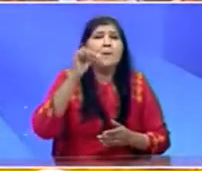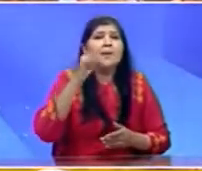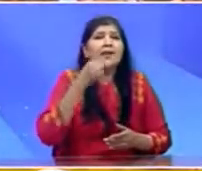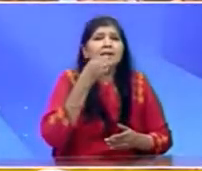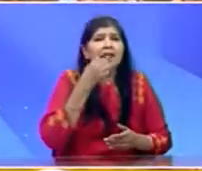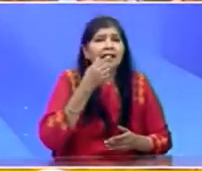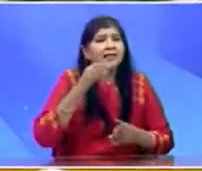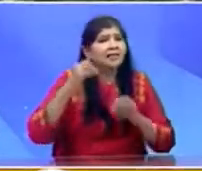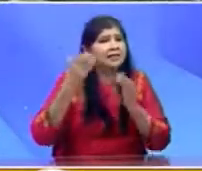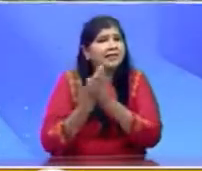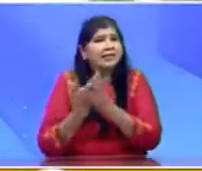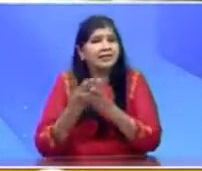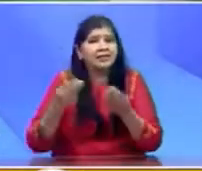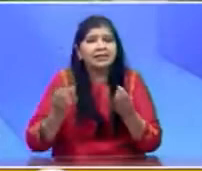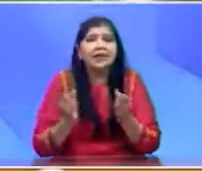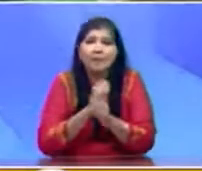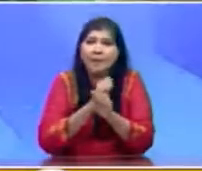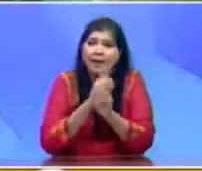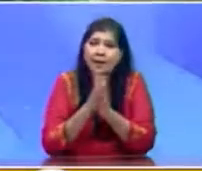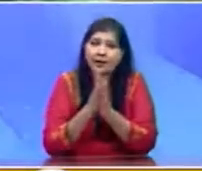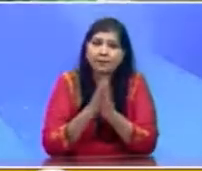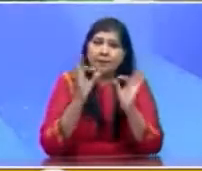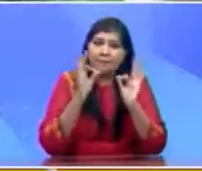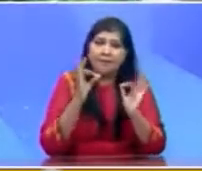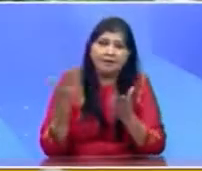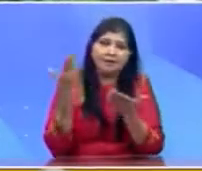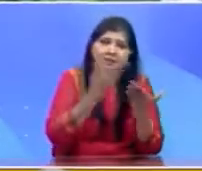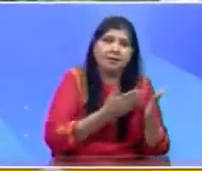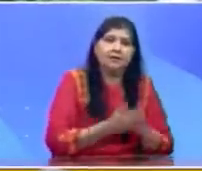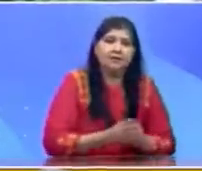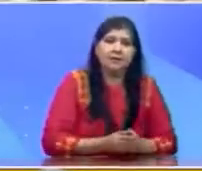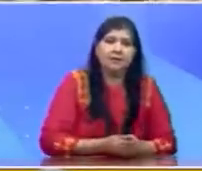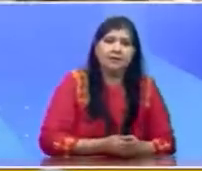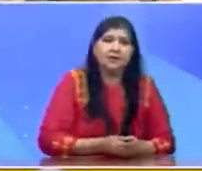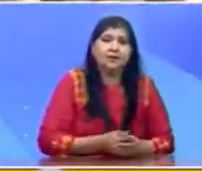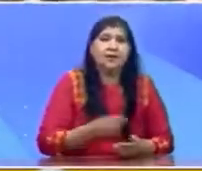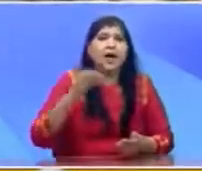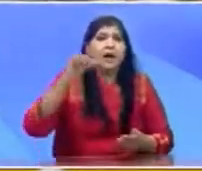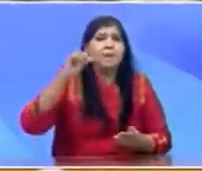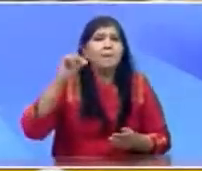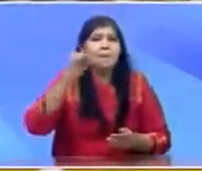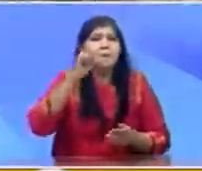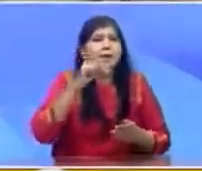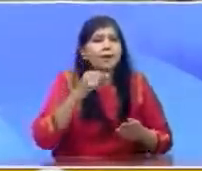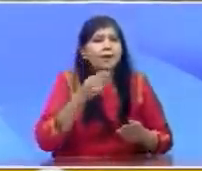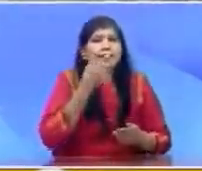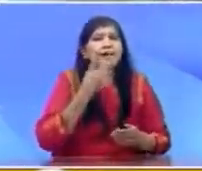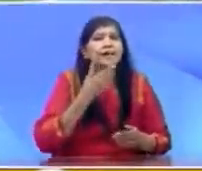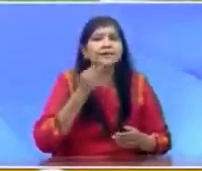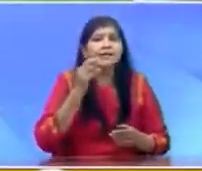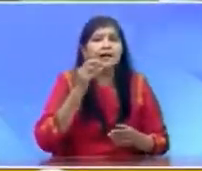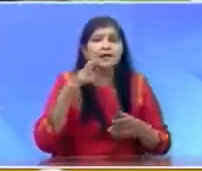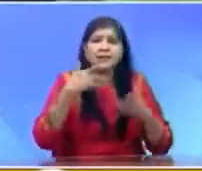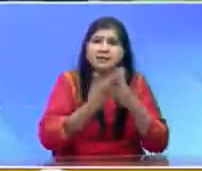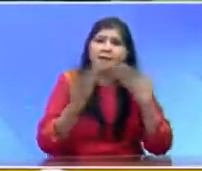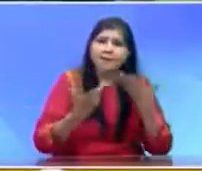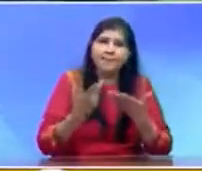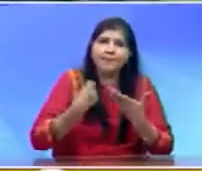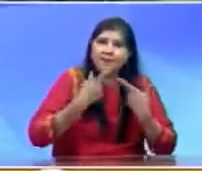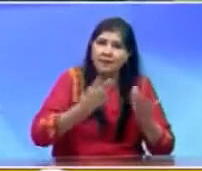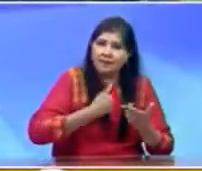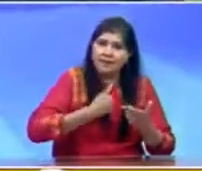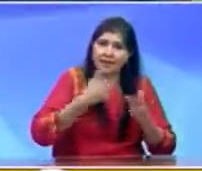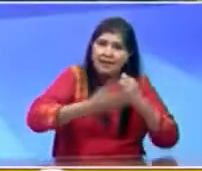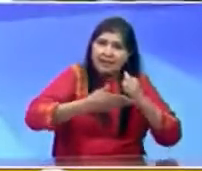में ऐसा ही कमाल कर रहे हैं। शहद की मिठास हमारे किसानों का जीवन भी